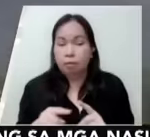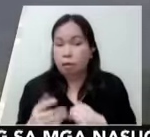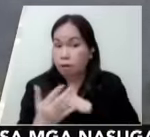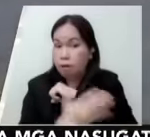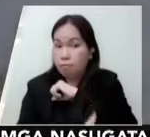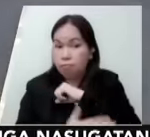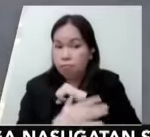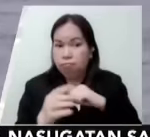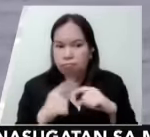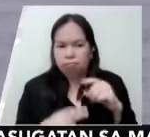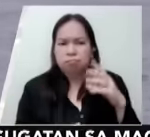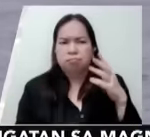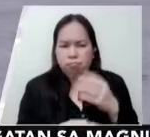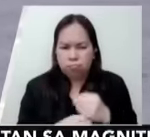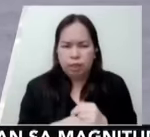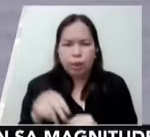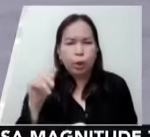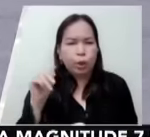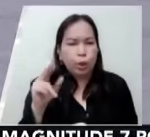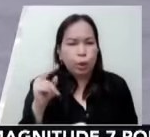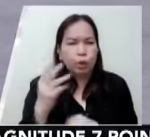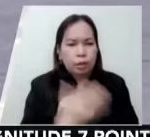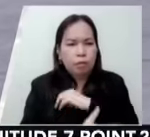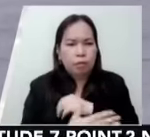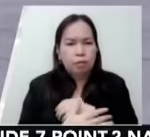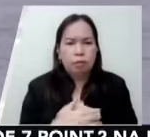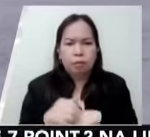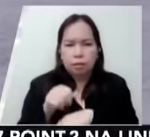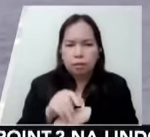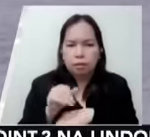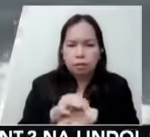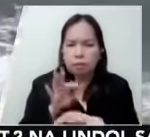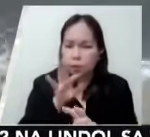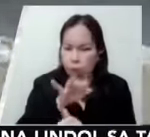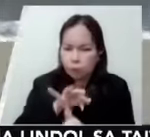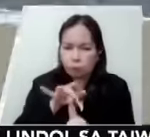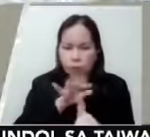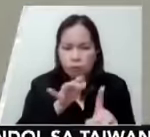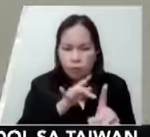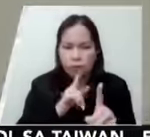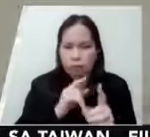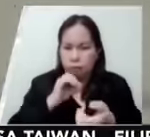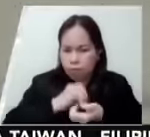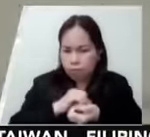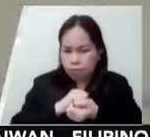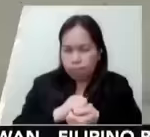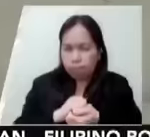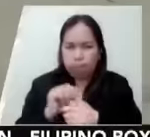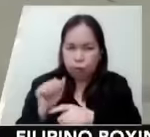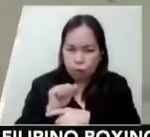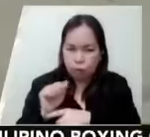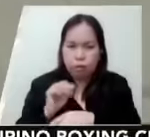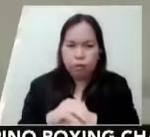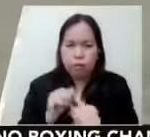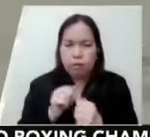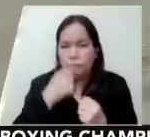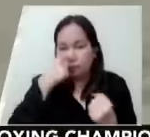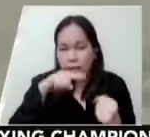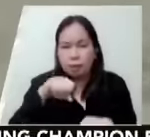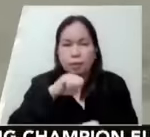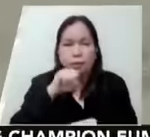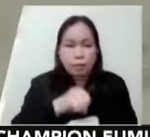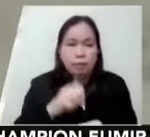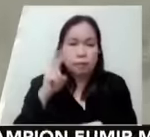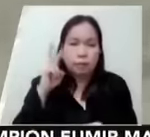sa 13 bansang magpapadala ng observer sa Balikatan exercises, kabilang ang Thailand, Singapore, Vietnam,